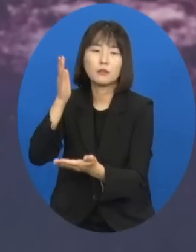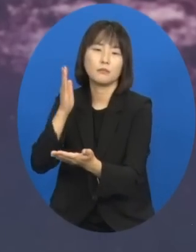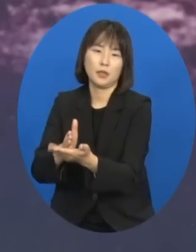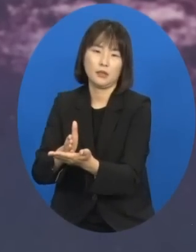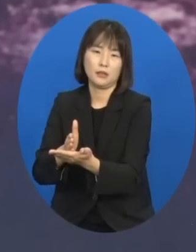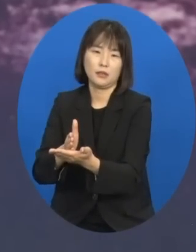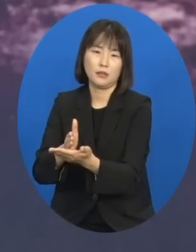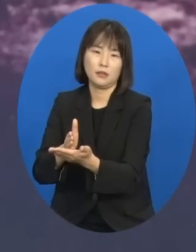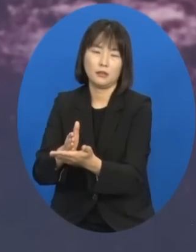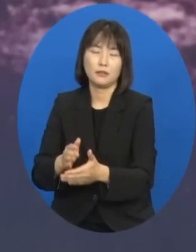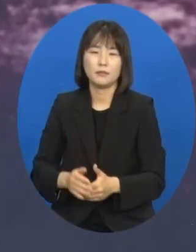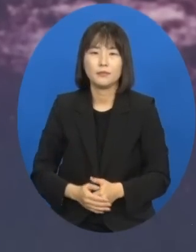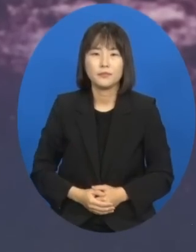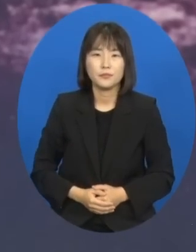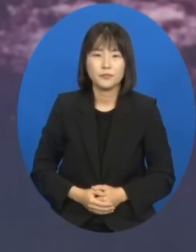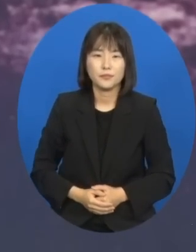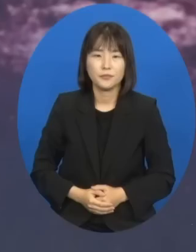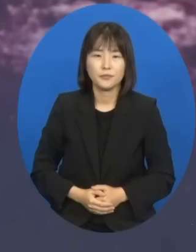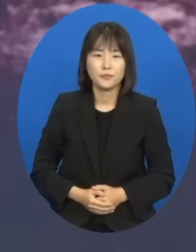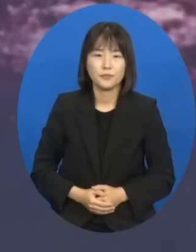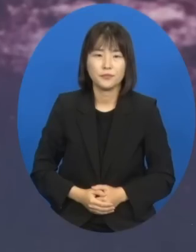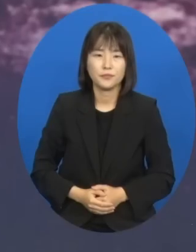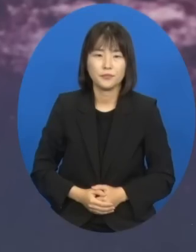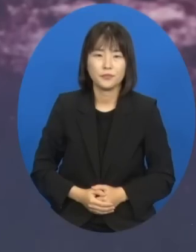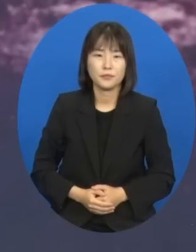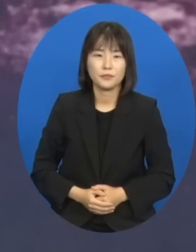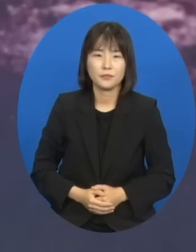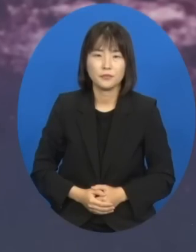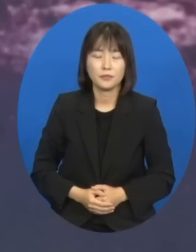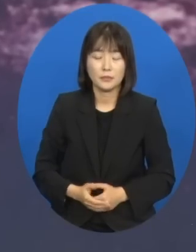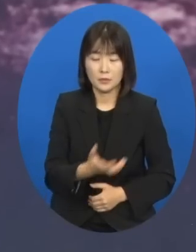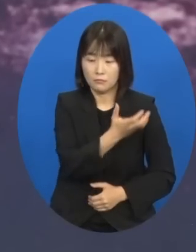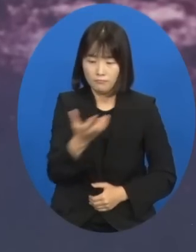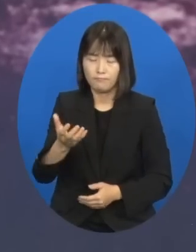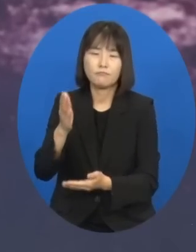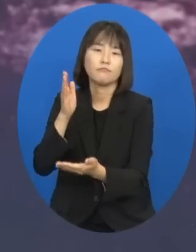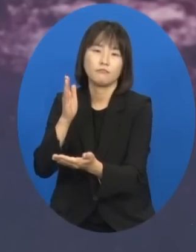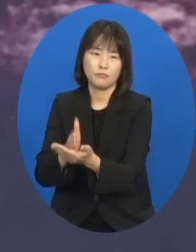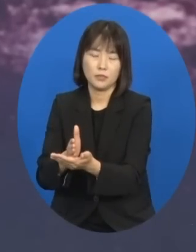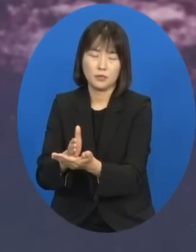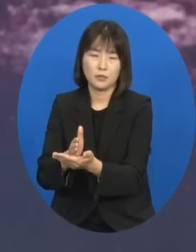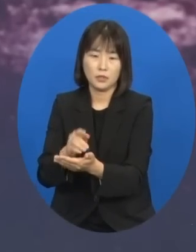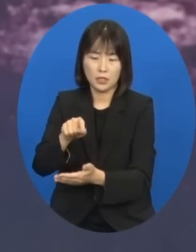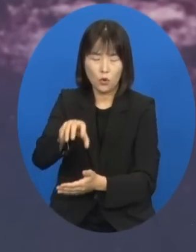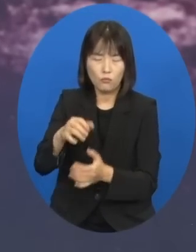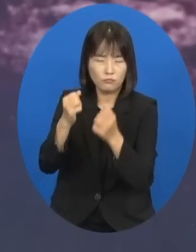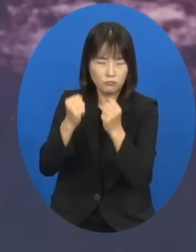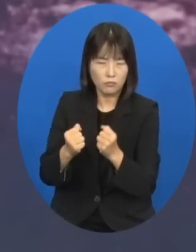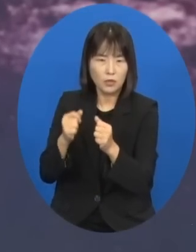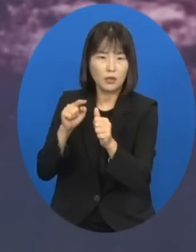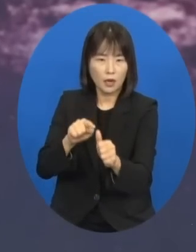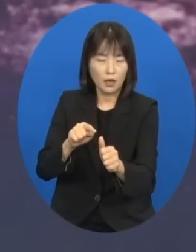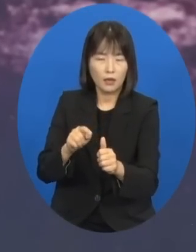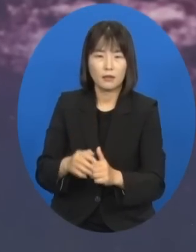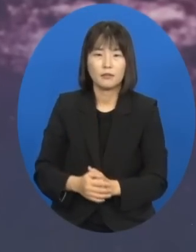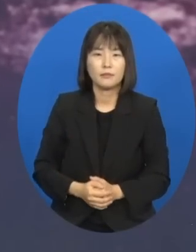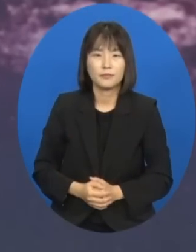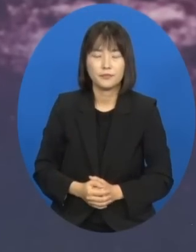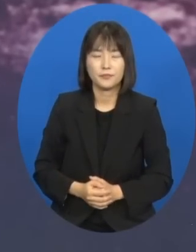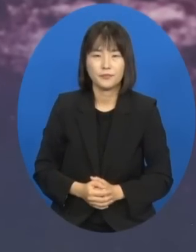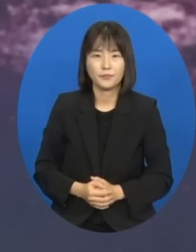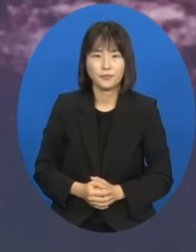거예요. Do not go down. 내려가지 말아라. 여기 머물러라. 내가 너에게 지시한 땅에